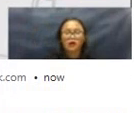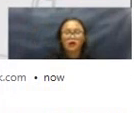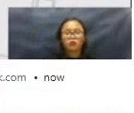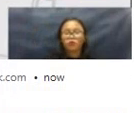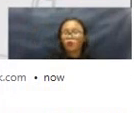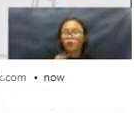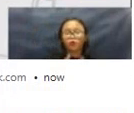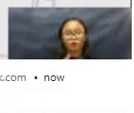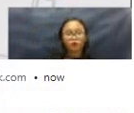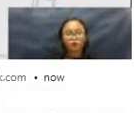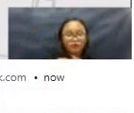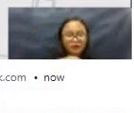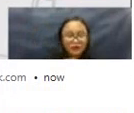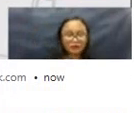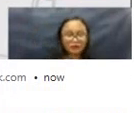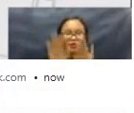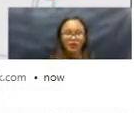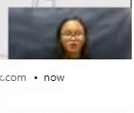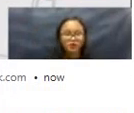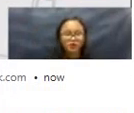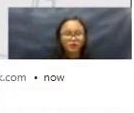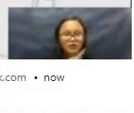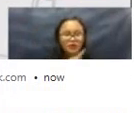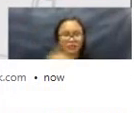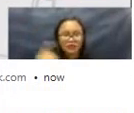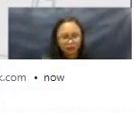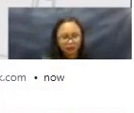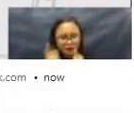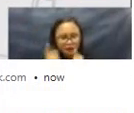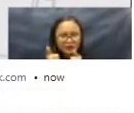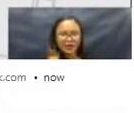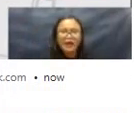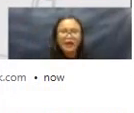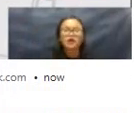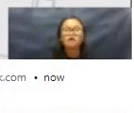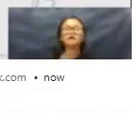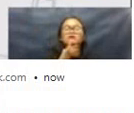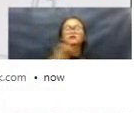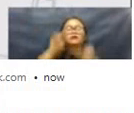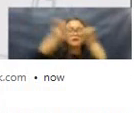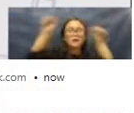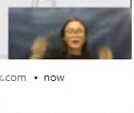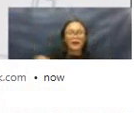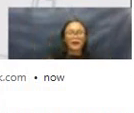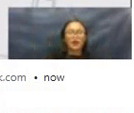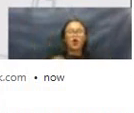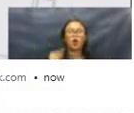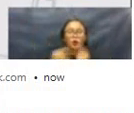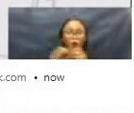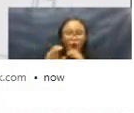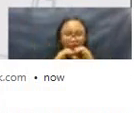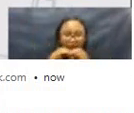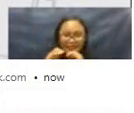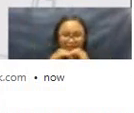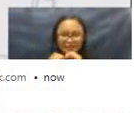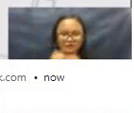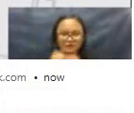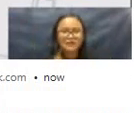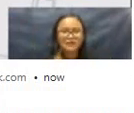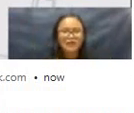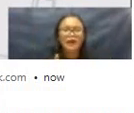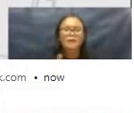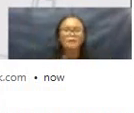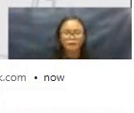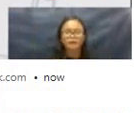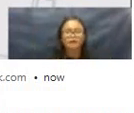sosial. Bapak dan Ibu bisa juga membuat papan komunikasi, jadi ide-ide saya sadar saya berpikir tadi ditaruh